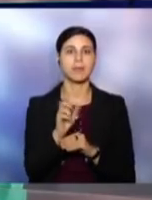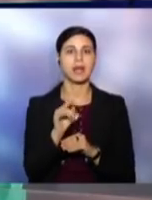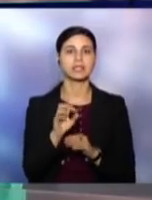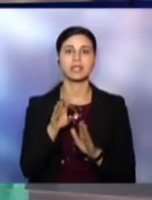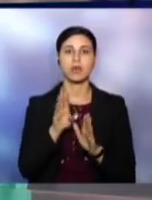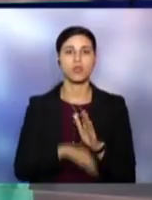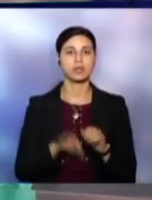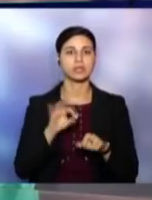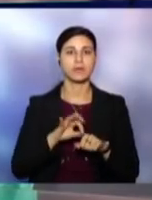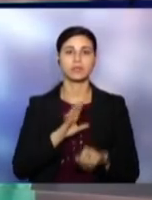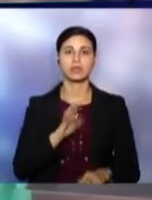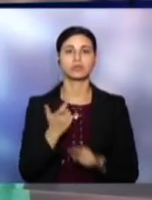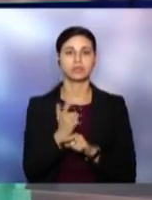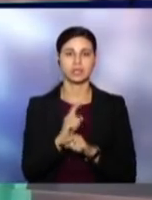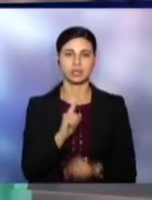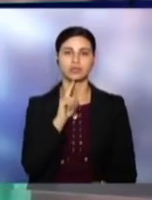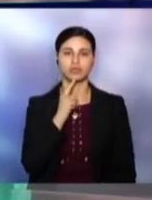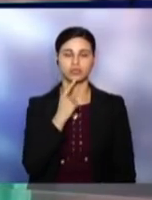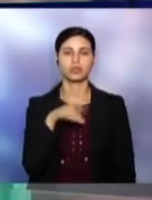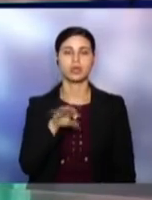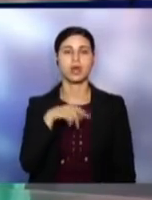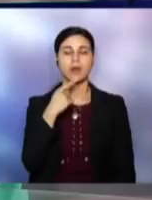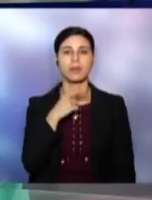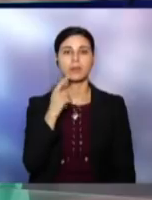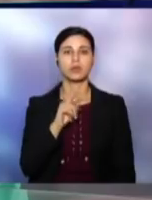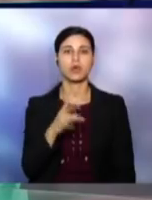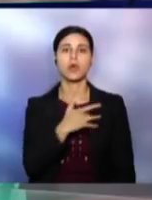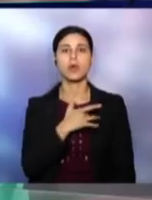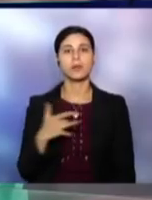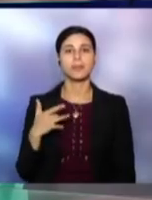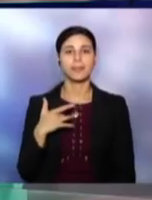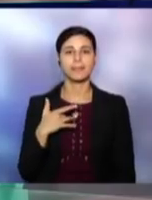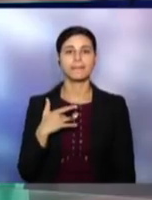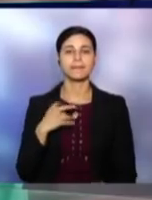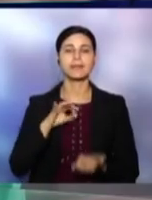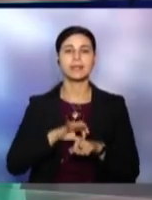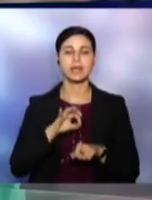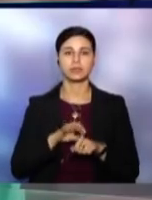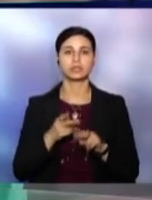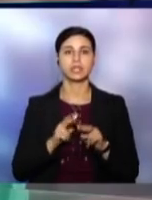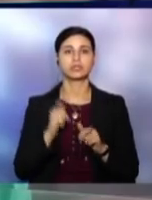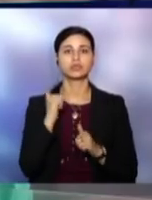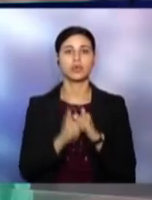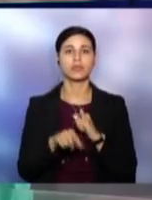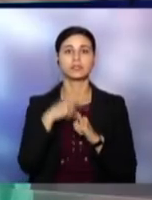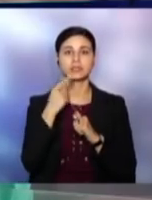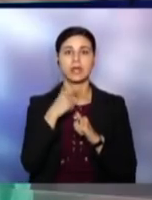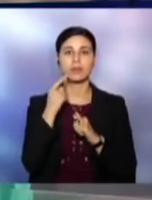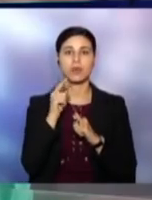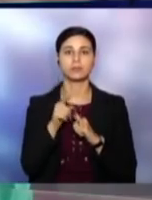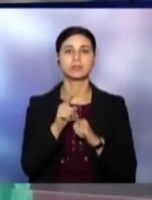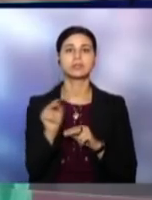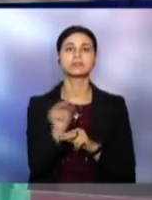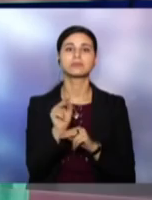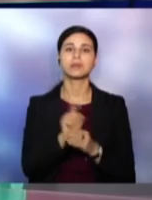იმდენად რთულია, რომ ითვლება, რომ პნემონიის დიაგნოზი ეს ყოველთვის მოითხოვს, რომ ანტიბიოტიკო თერაპია